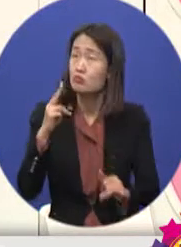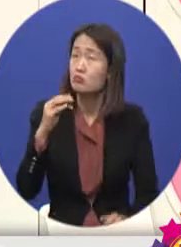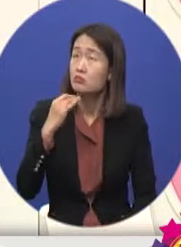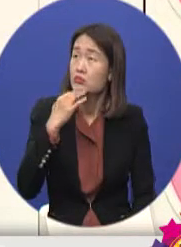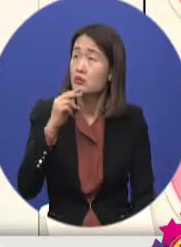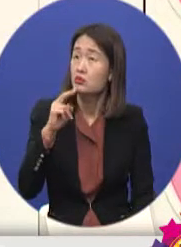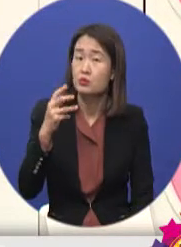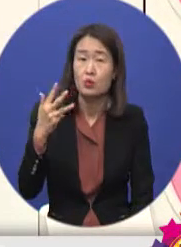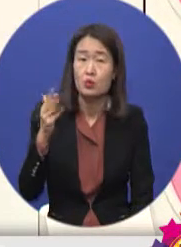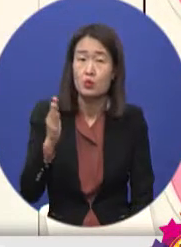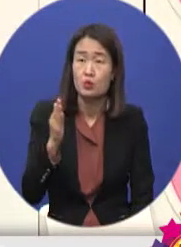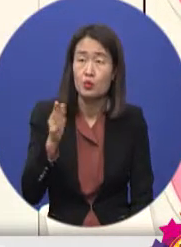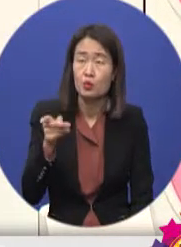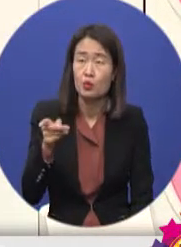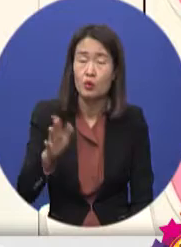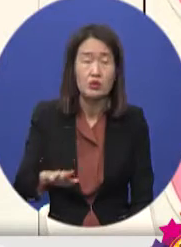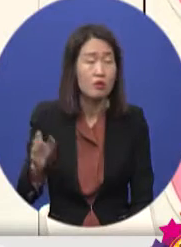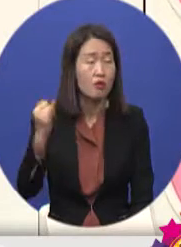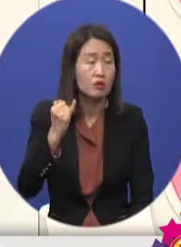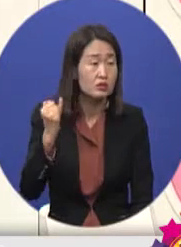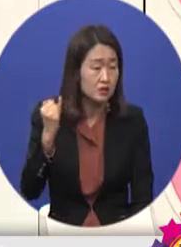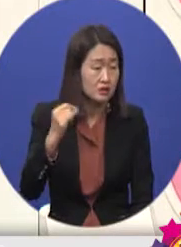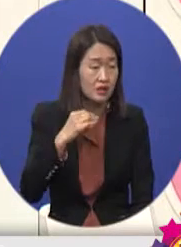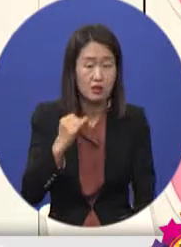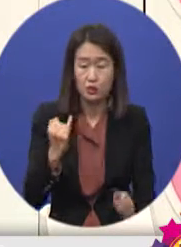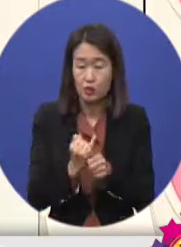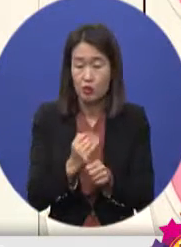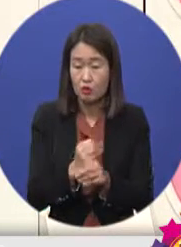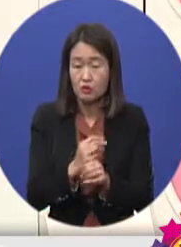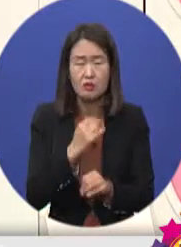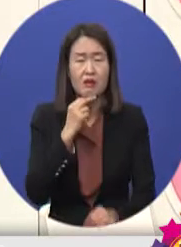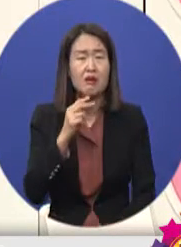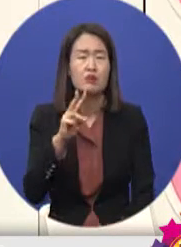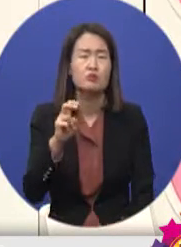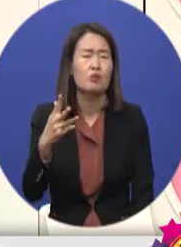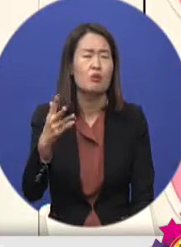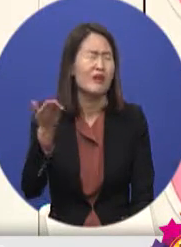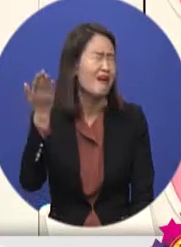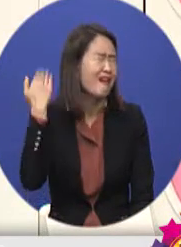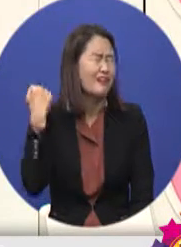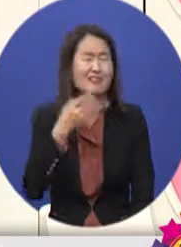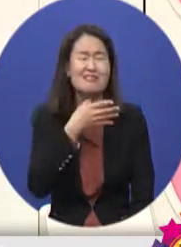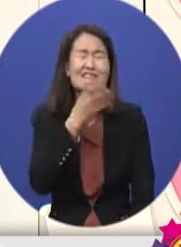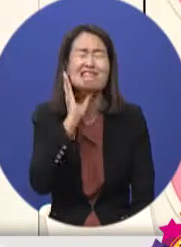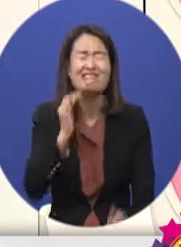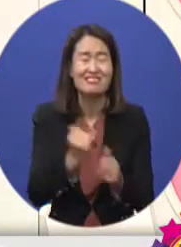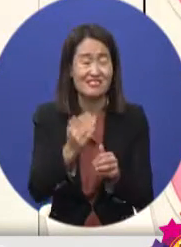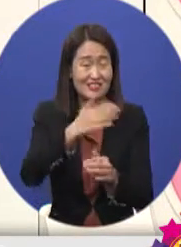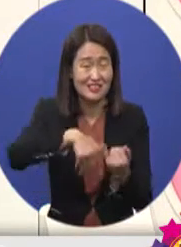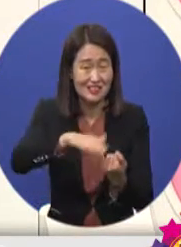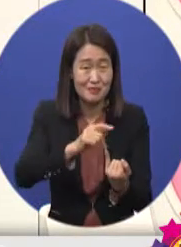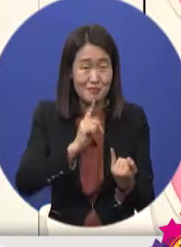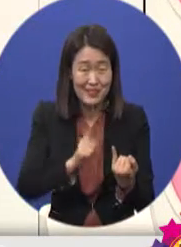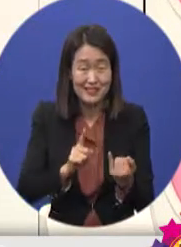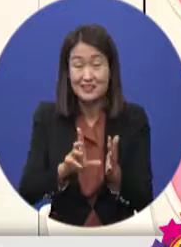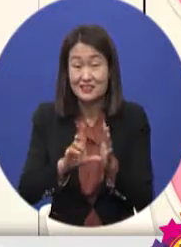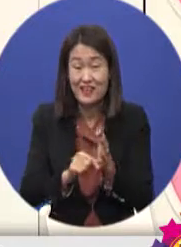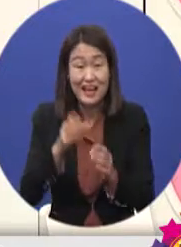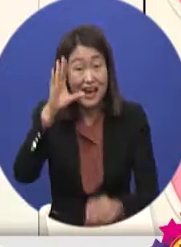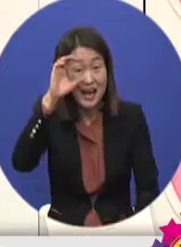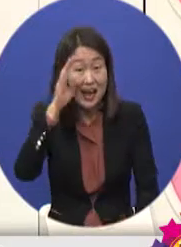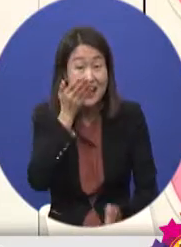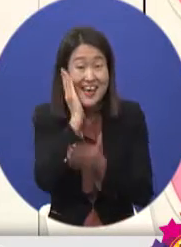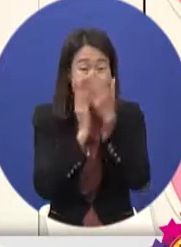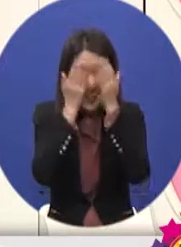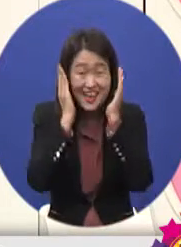28인데 그 언니가 28에 시집을 가셨어요. 노처녀였죠. 근데 여기다 이렇게 계란 바르고 마사지 하는데